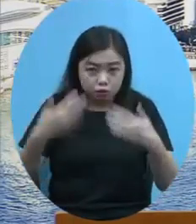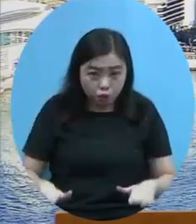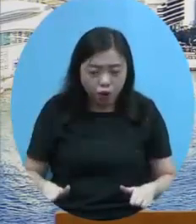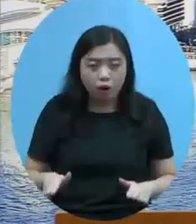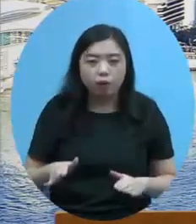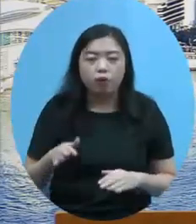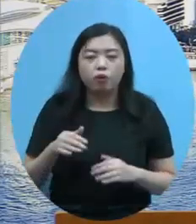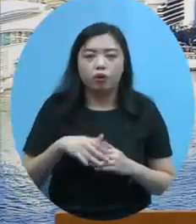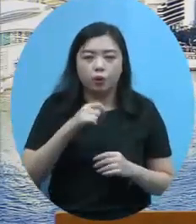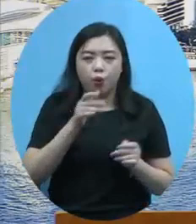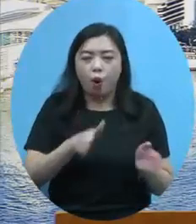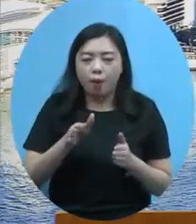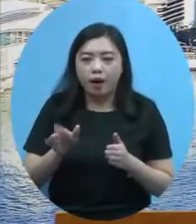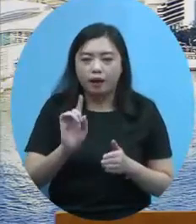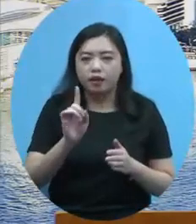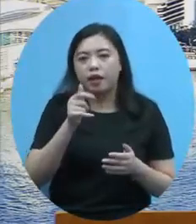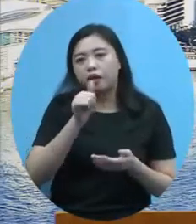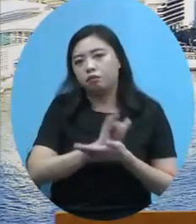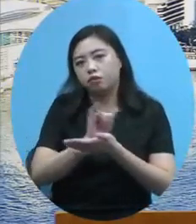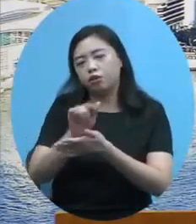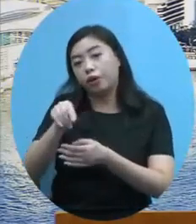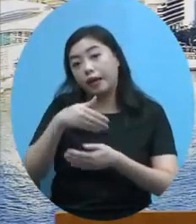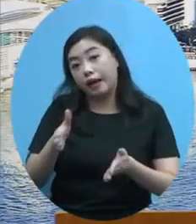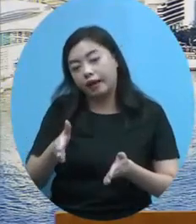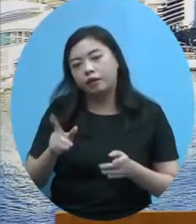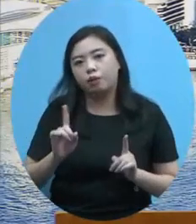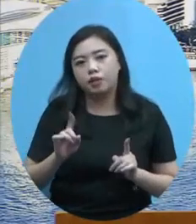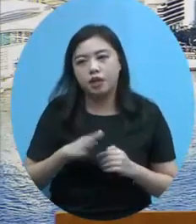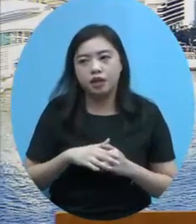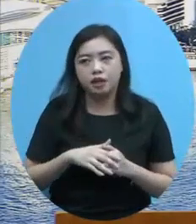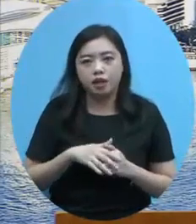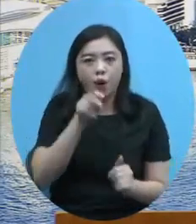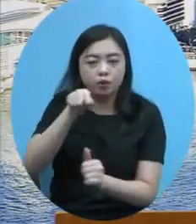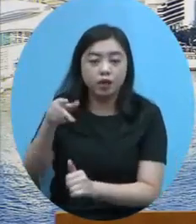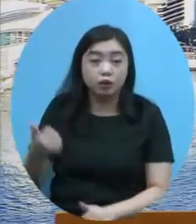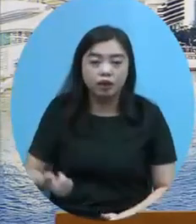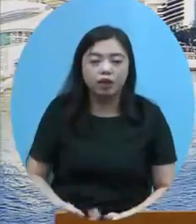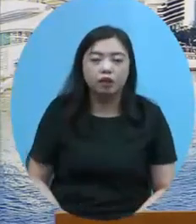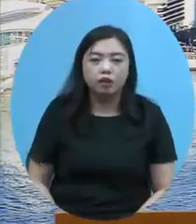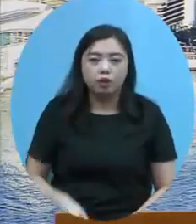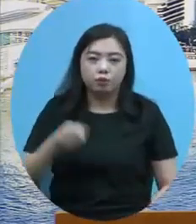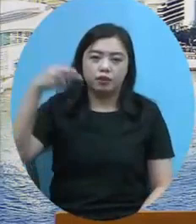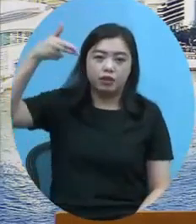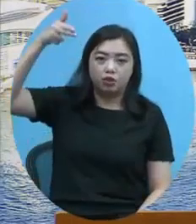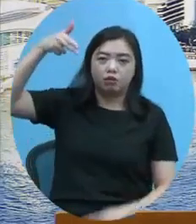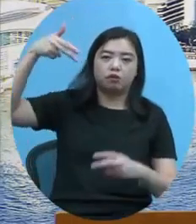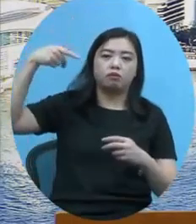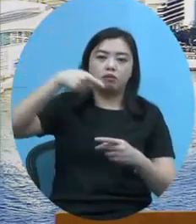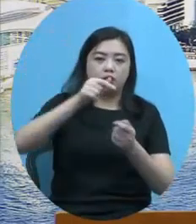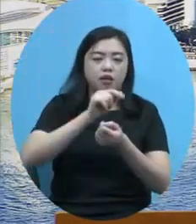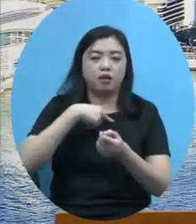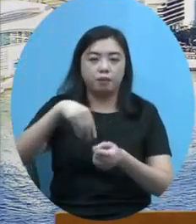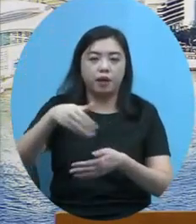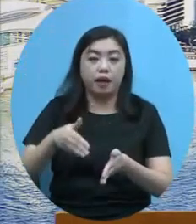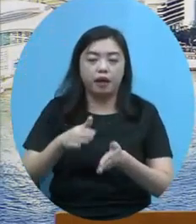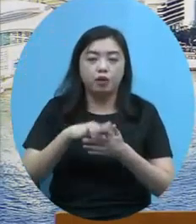係安排佢哋入住一啲隔離設施啦，喺一個受控嘅環境裡面接受隔離。咁同埋如果可以嘅話咧，佢哋